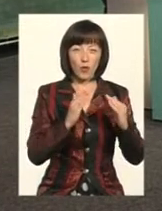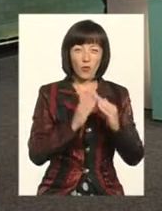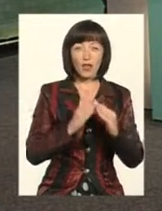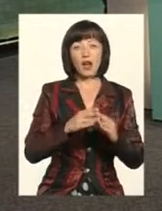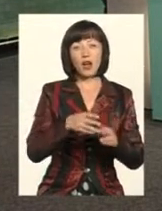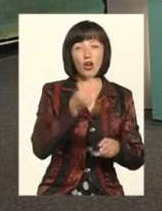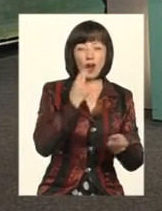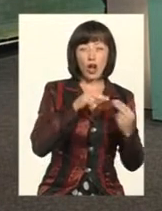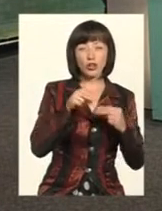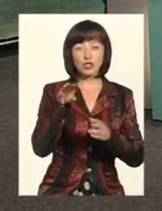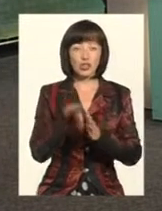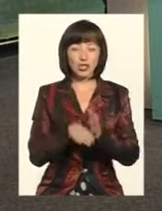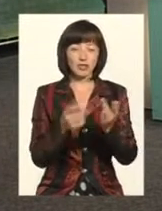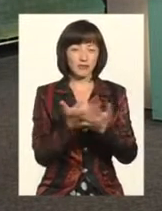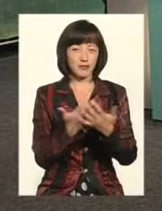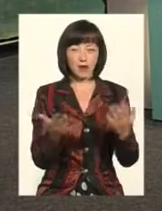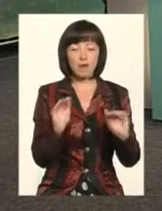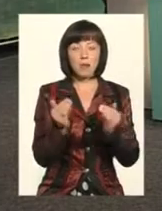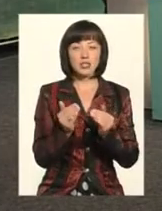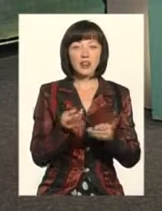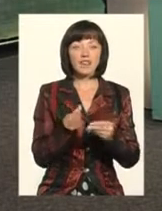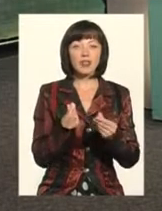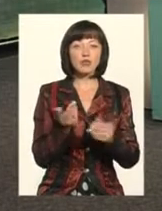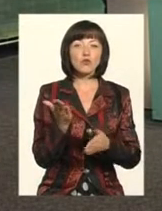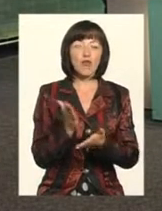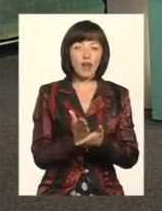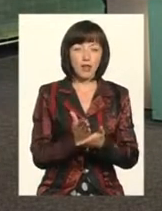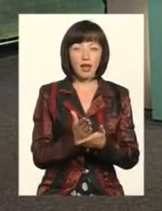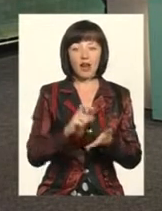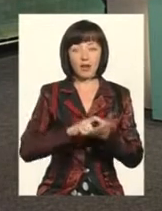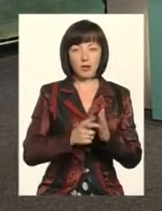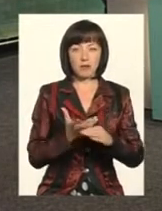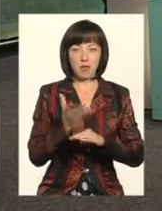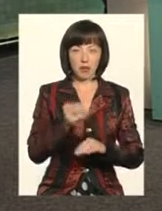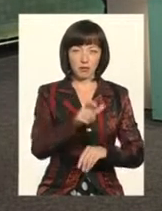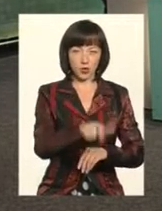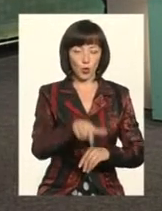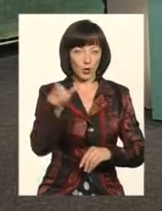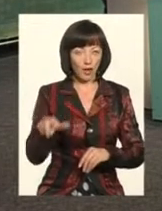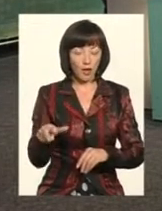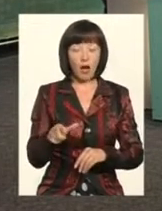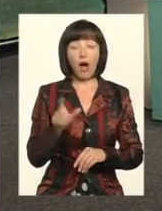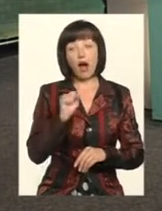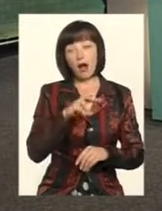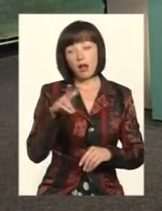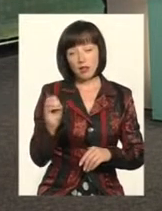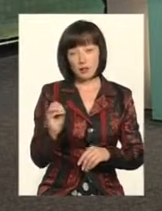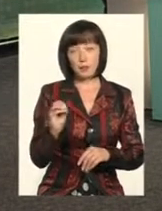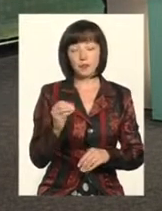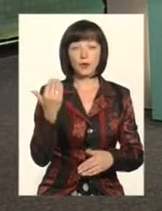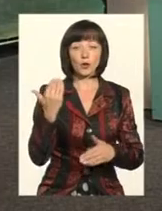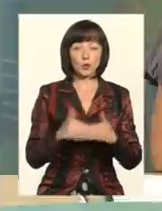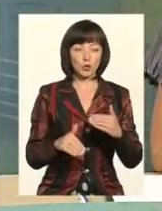гірше в межах того фінансування, яке є, і тої квартплати, яку сплачують мешканці. Разом з тим,